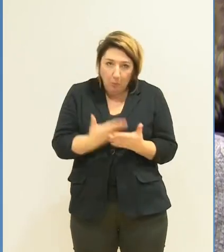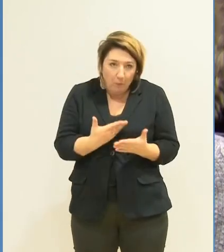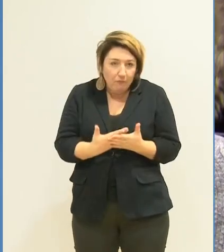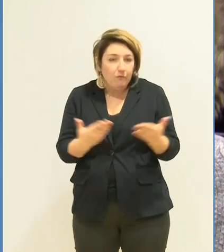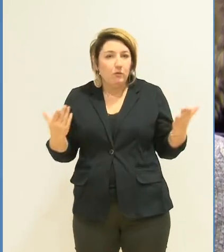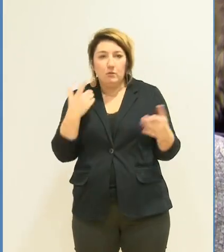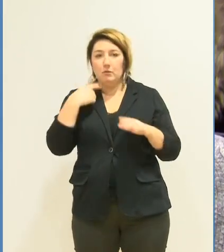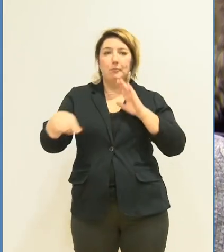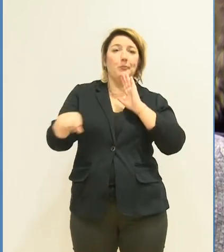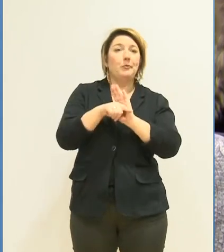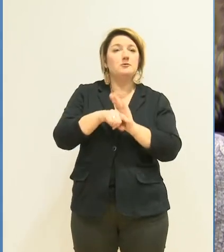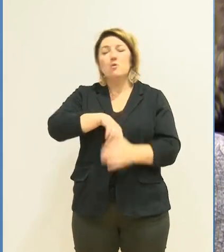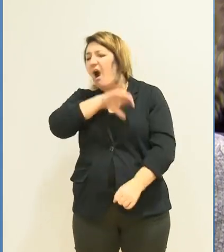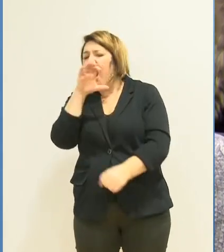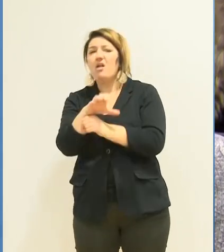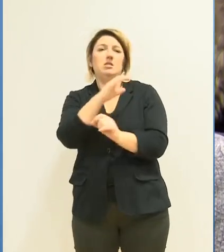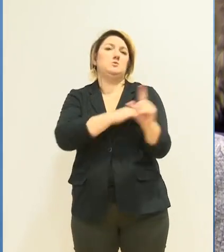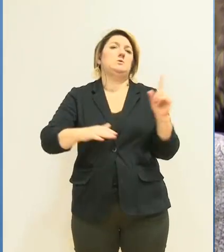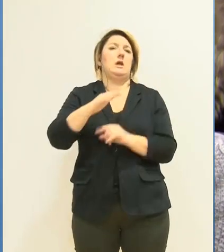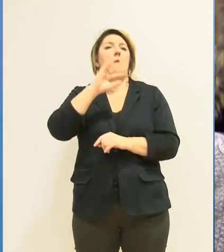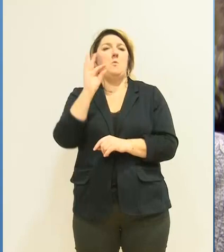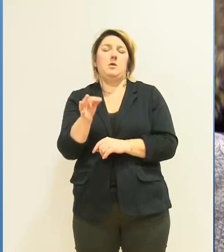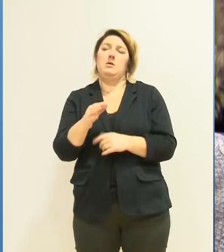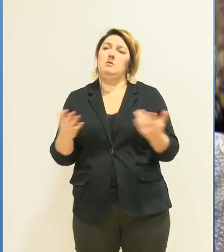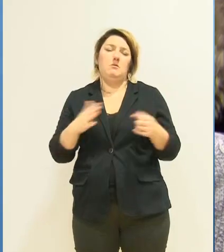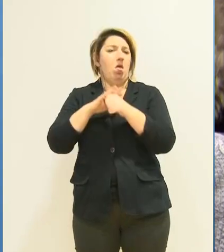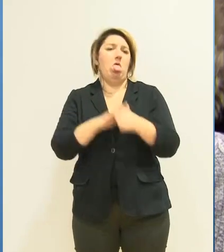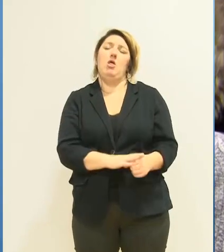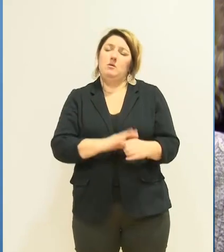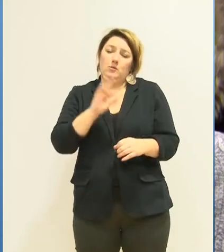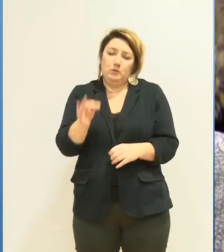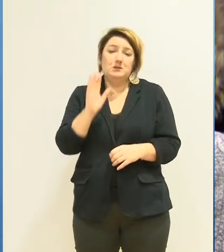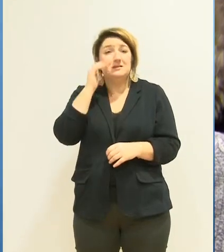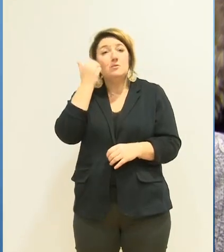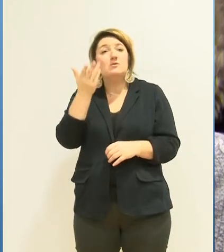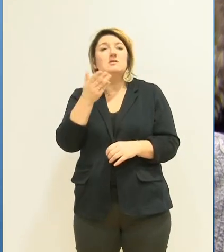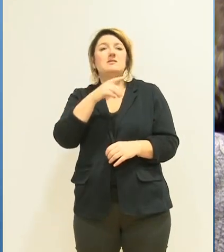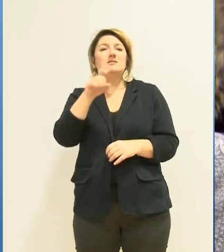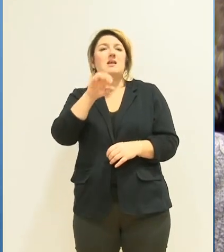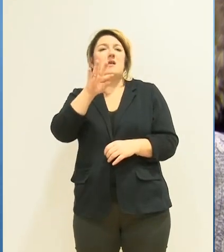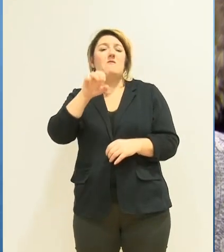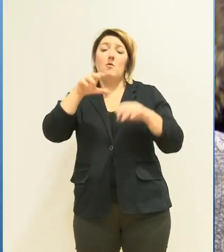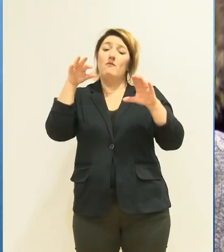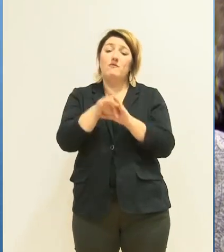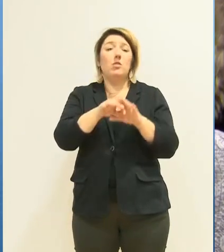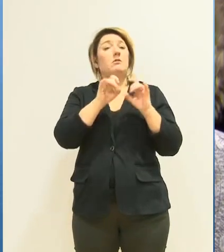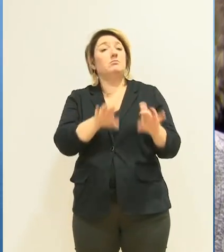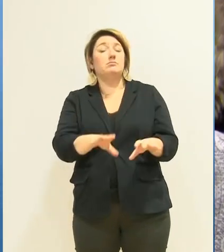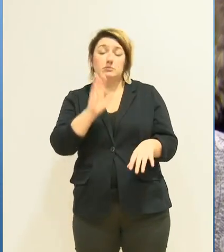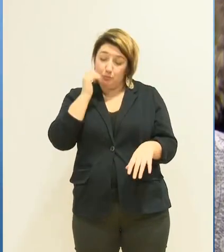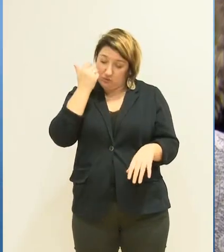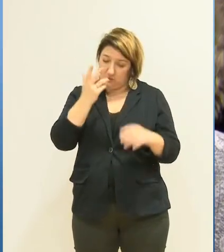elle est parfaitement anti sociale voilà donc c'est sûr l'explication pourquoi nous n'avions pas voter c'est téléphone et c'était pas du tout parce que nous étions